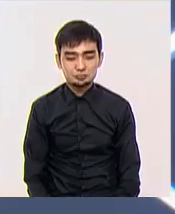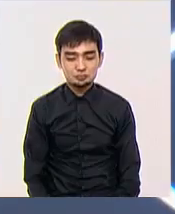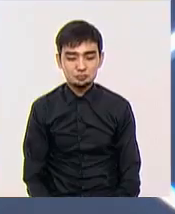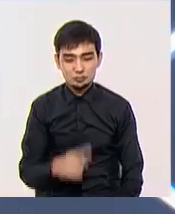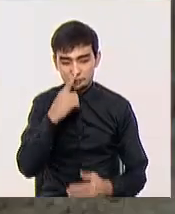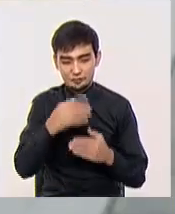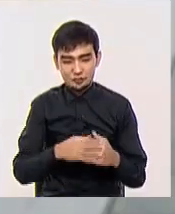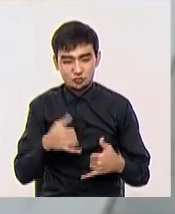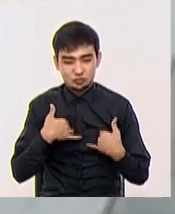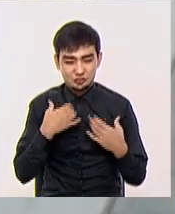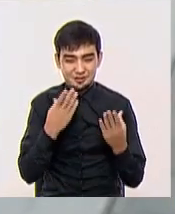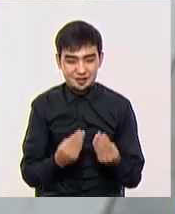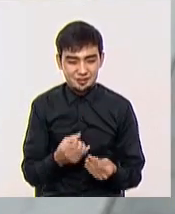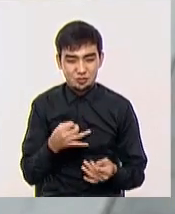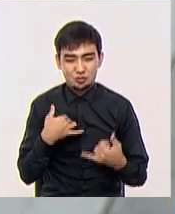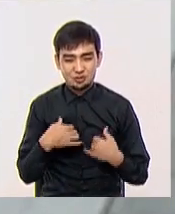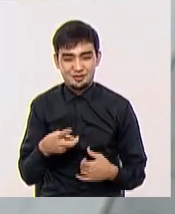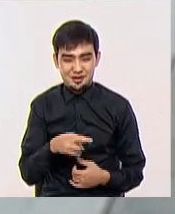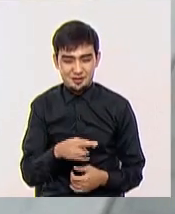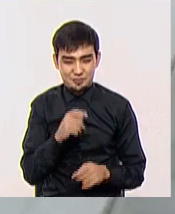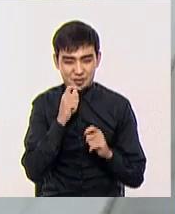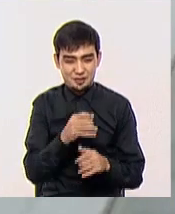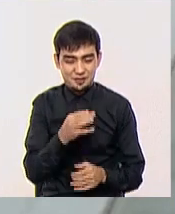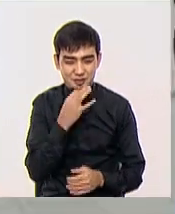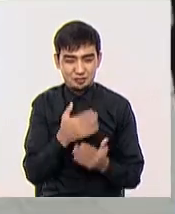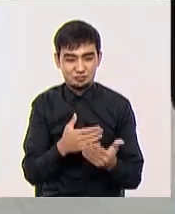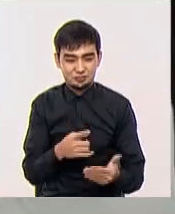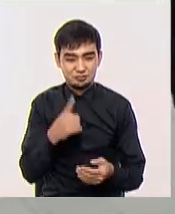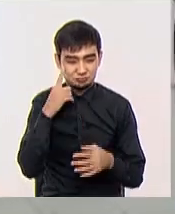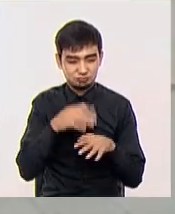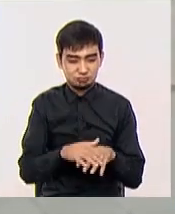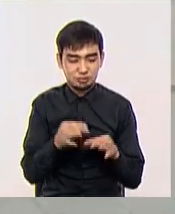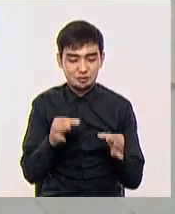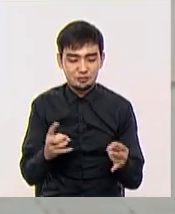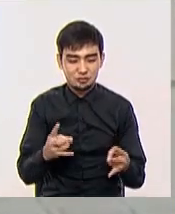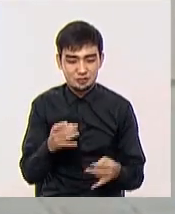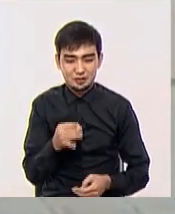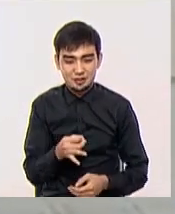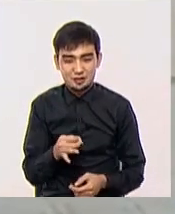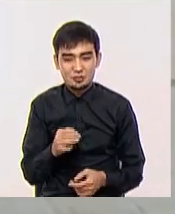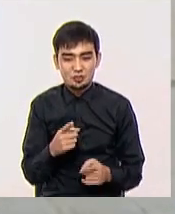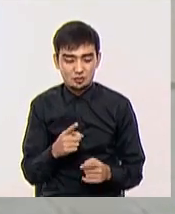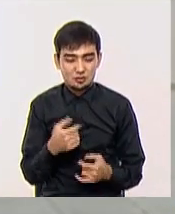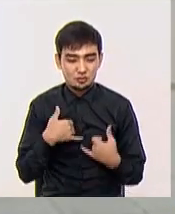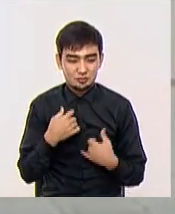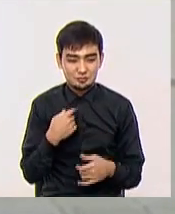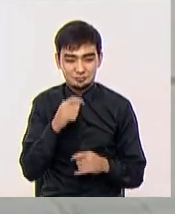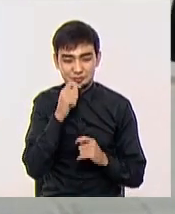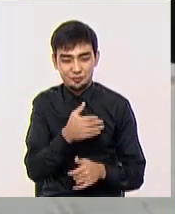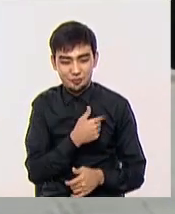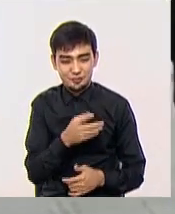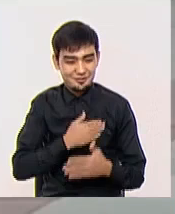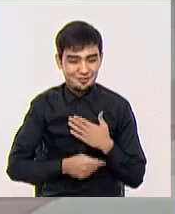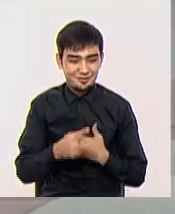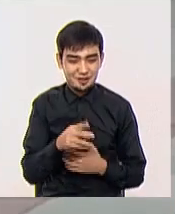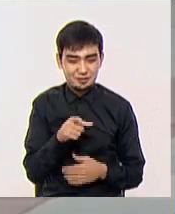Алда келе жаткан устаздар күнінде мұғалімдерге сыйлық жасамас бұрын жақсылап ойланып алғаныңыз жөн. Өйткені оқытушыны қуантам деп өзіңіз заң алдында